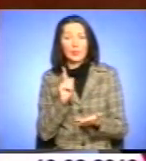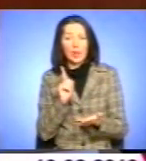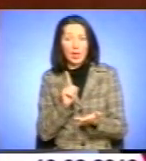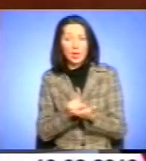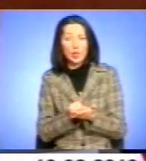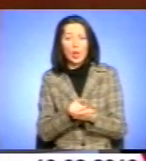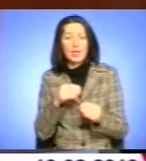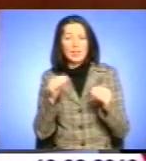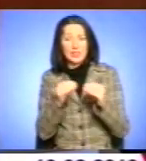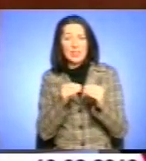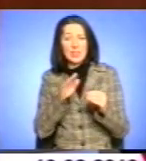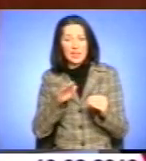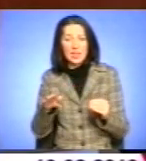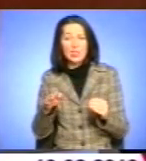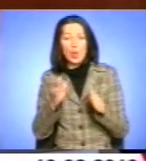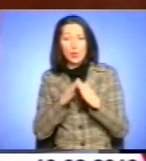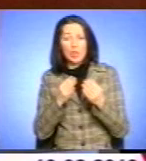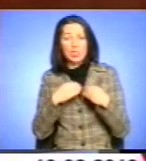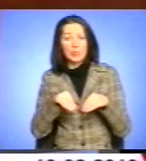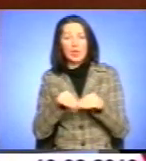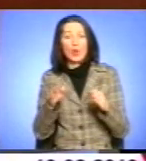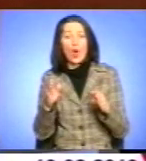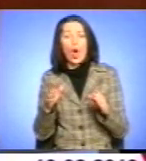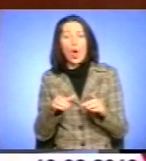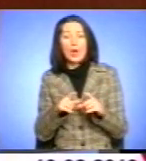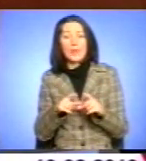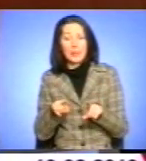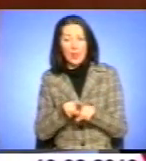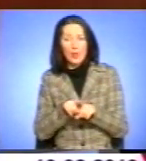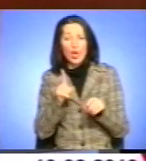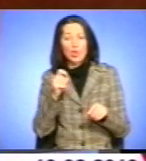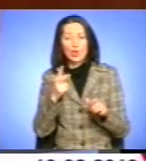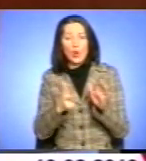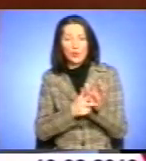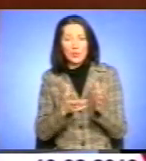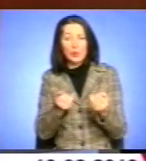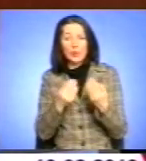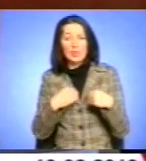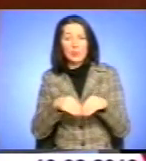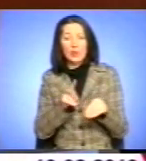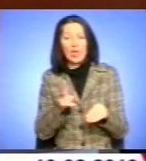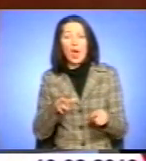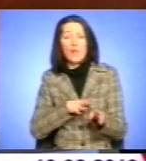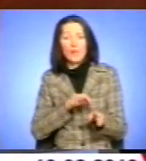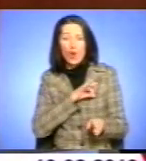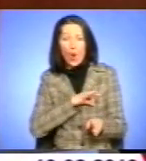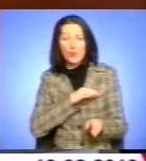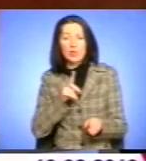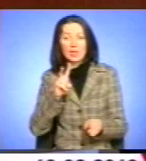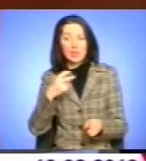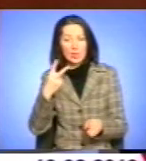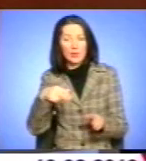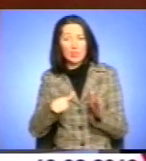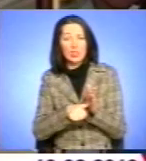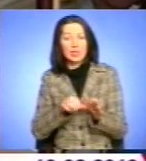дитячих будинків сімейного типу та 108 прийомних сімей, в яких виховується 226 дітей-сиріт та дітей, позбавлених